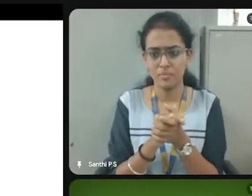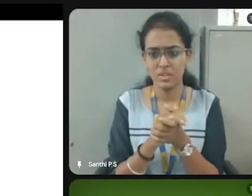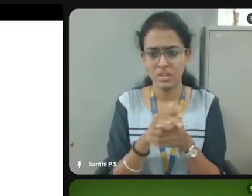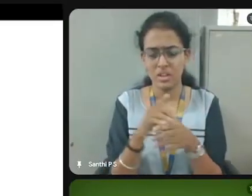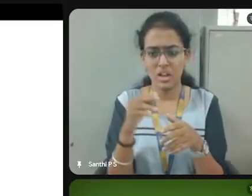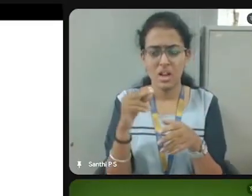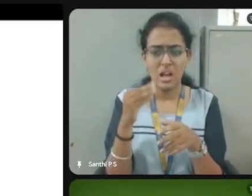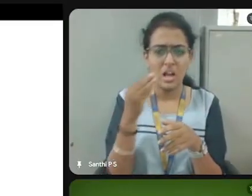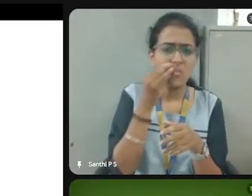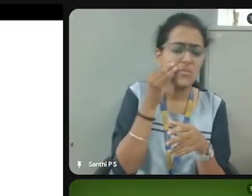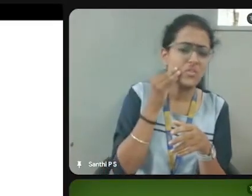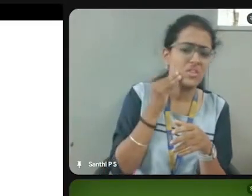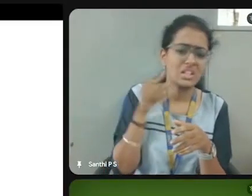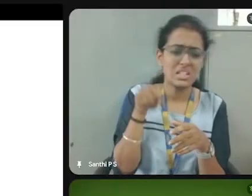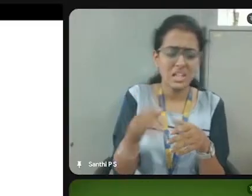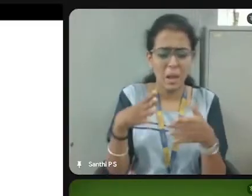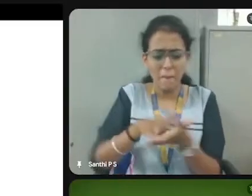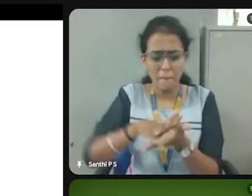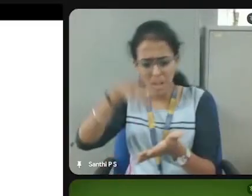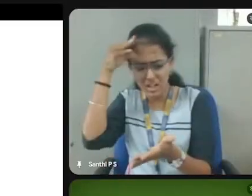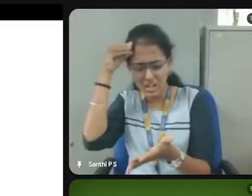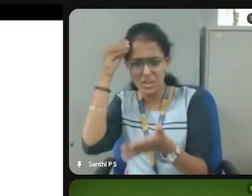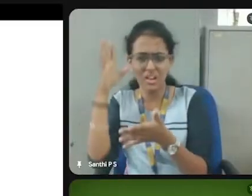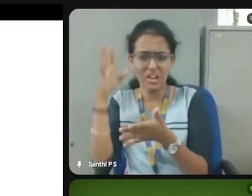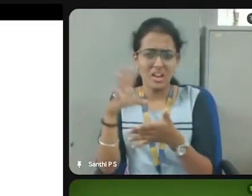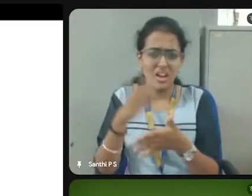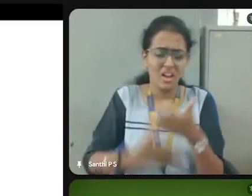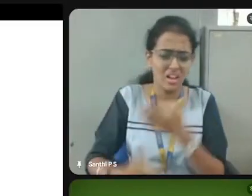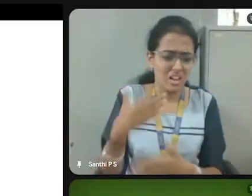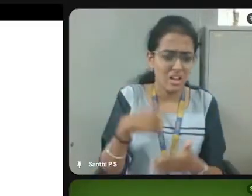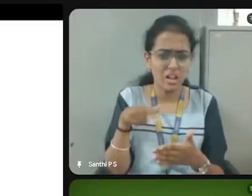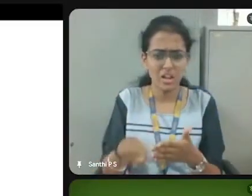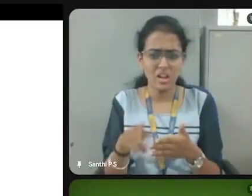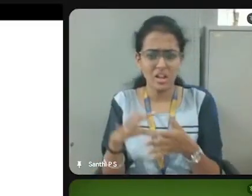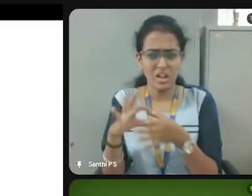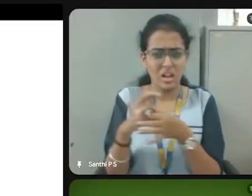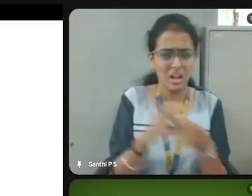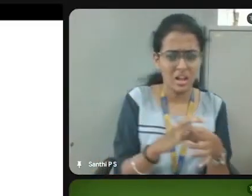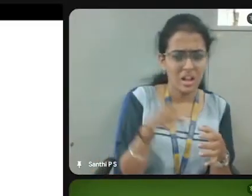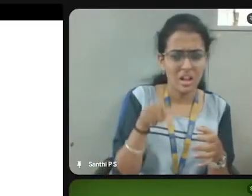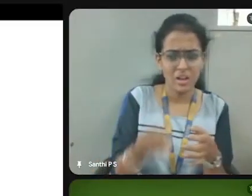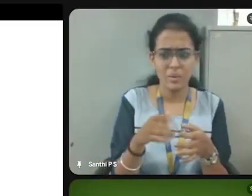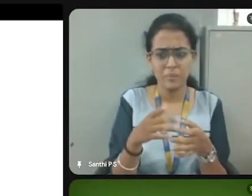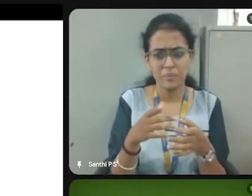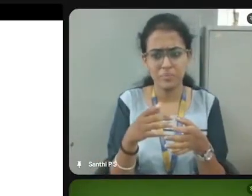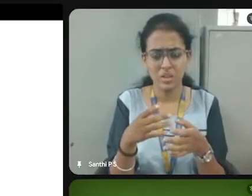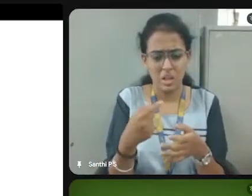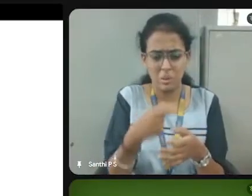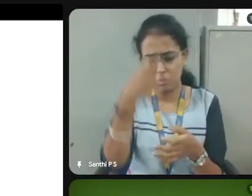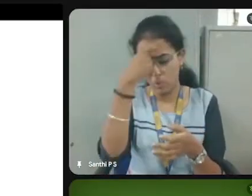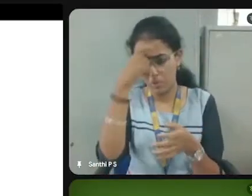ടിക്സ് കുട്ടികളുടെ പഠനവുമായി, അതായത് റീഡിംഗ് സ്കിൽസിൽ അവരുടെ സ്പീച്ചിൽ പ്രോബ്ലംസ് വരുവാണെങ്കിൽ മേ ബി ഒരു ഇഷ്യൂസ്